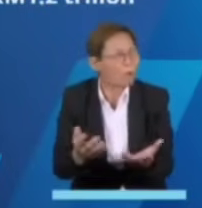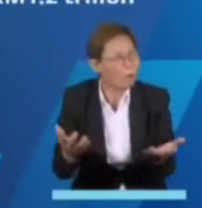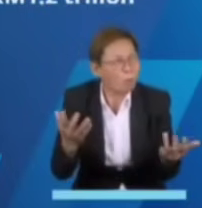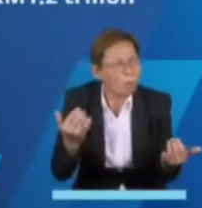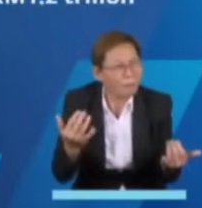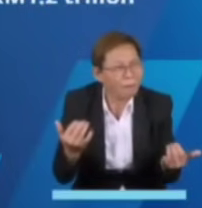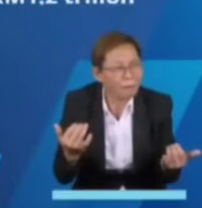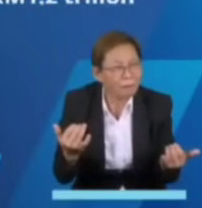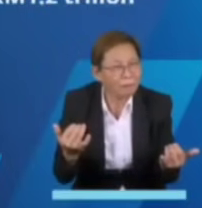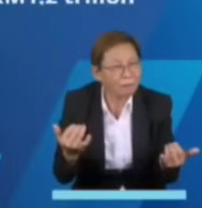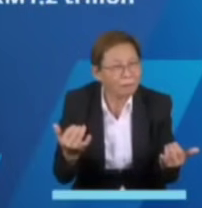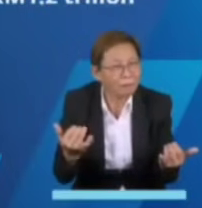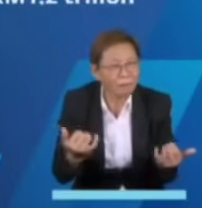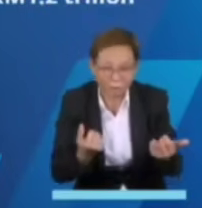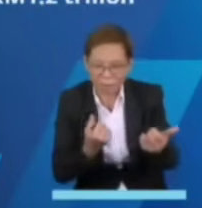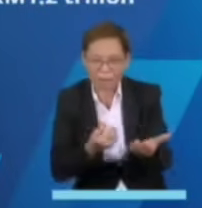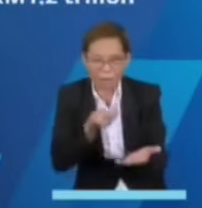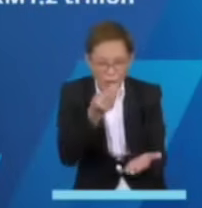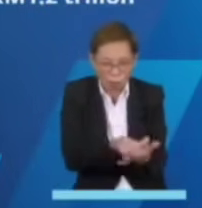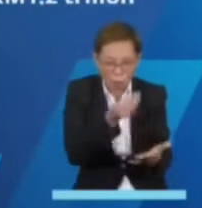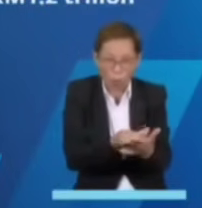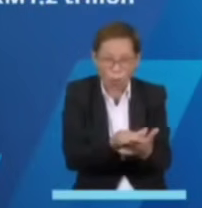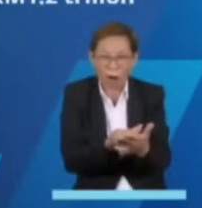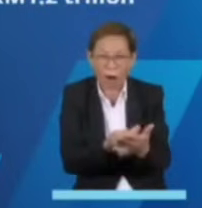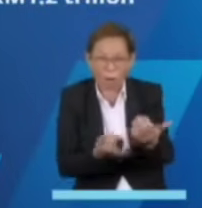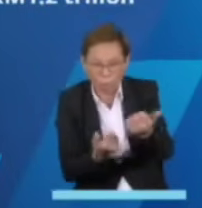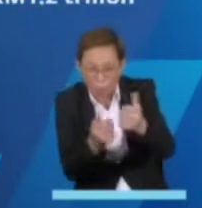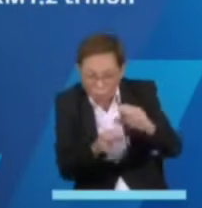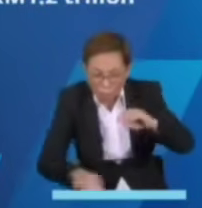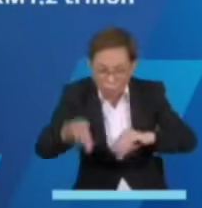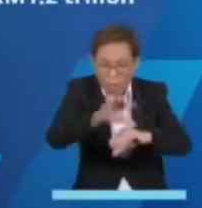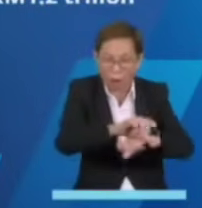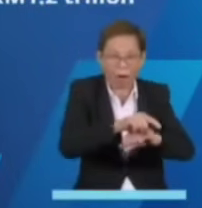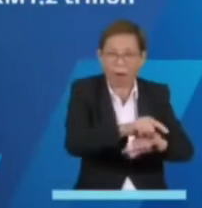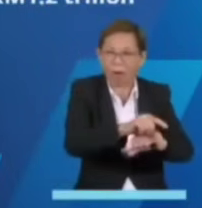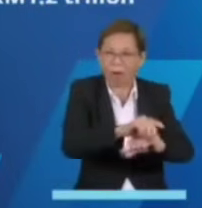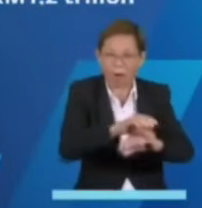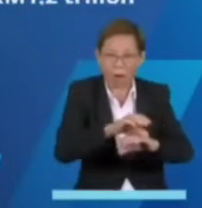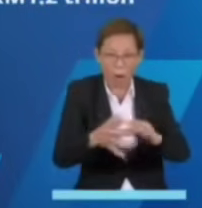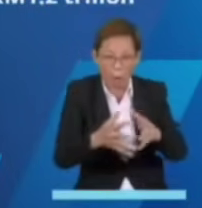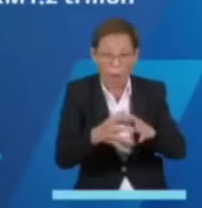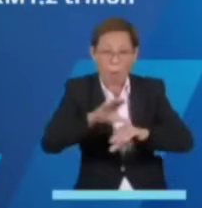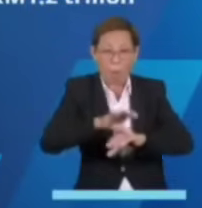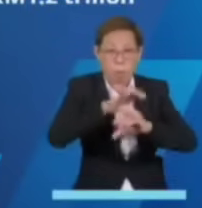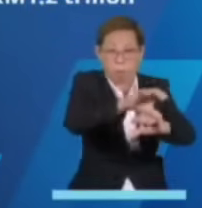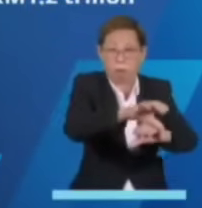Untuk apa subsidi pukal lebih menguntungkan golongan kaya?